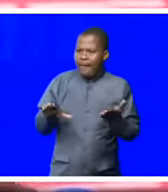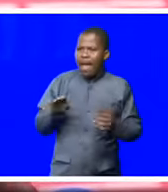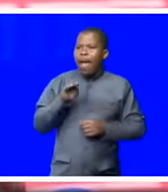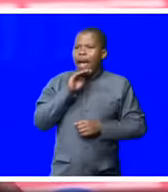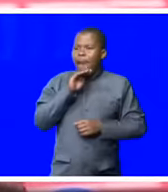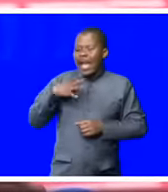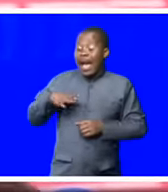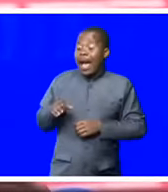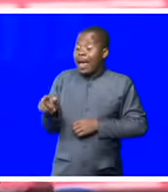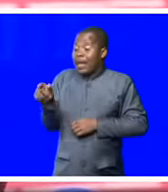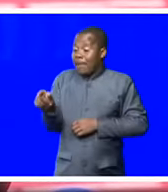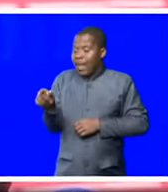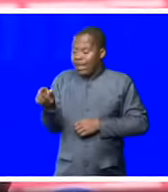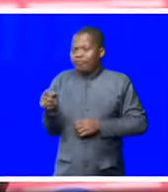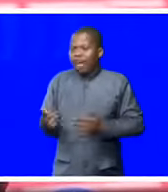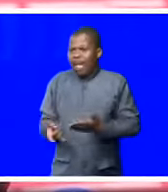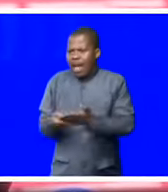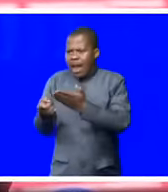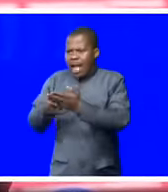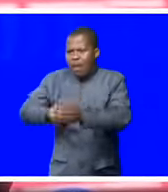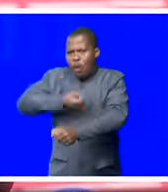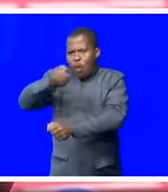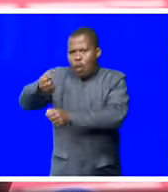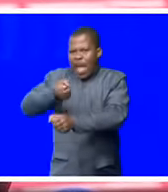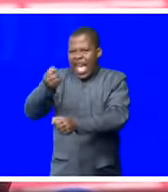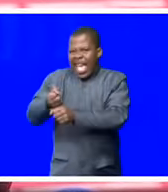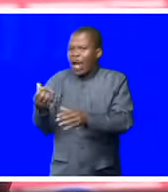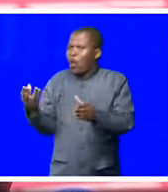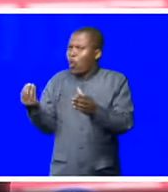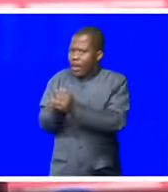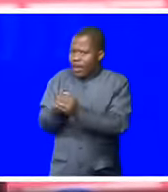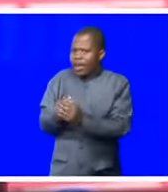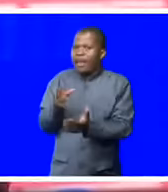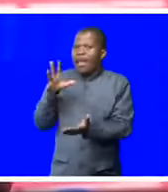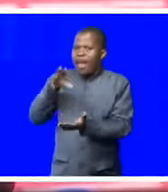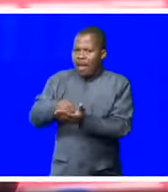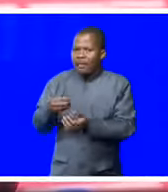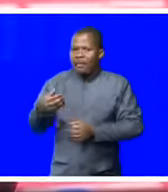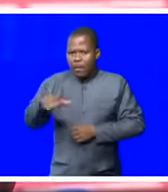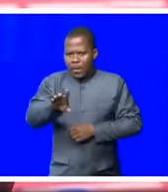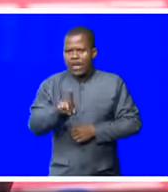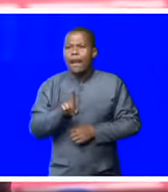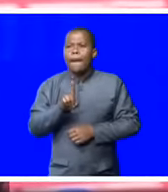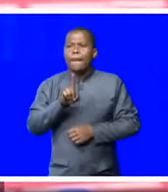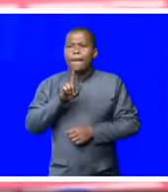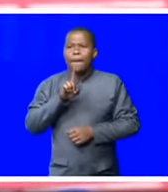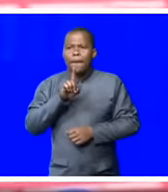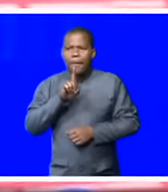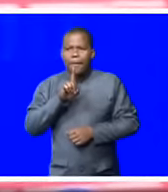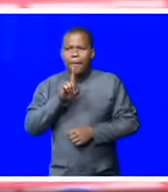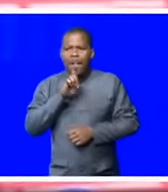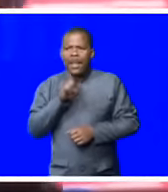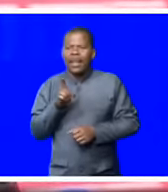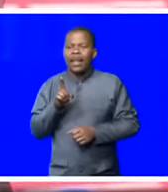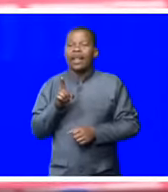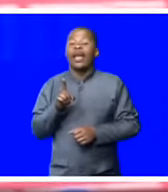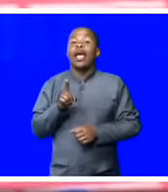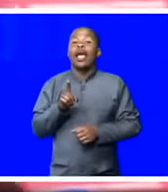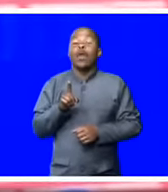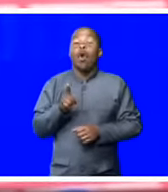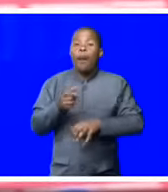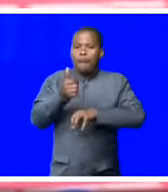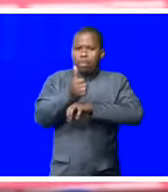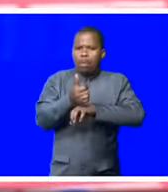vele soyadingeka lo wesibili umuntu otambambisa hayi ukuthi utambambisa usho ukuthi uyahamba